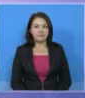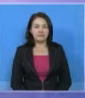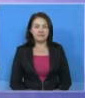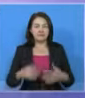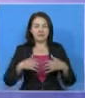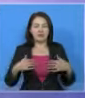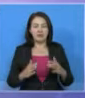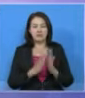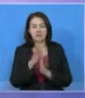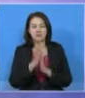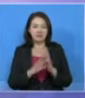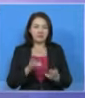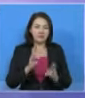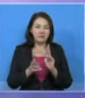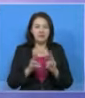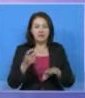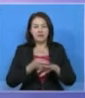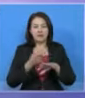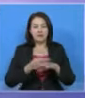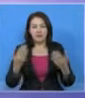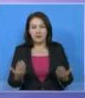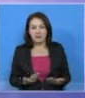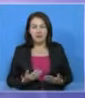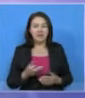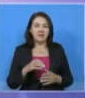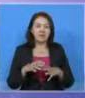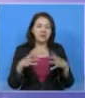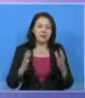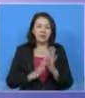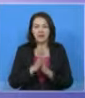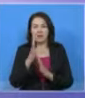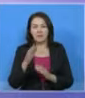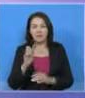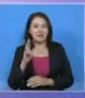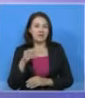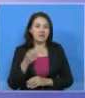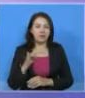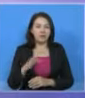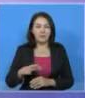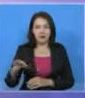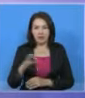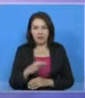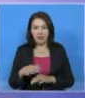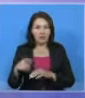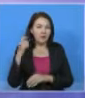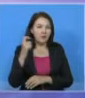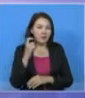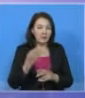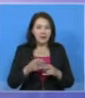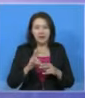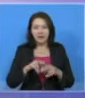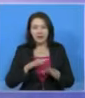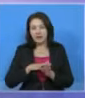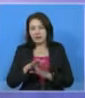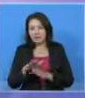Малға жем шөп дайындау тұрғындарды картоппен қамту және дәнді дақылы өсіру. Қарғалы ауданы Желтау ауылдық округінің шаруалары осы бағытты